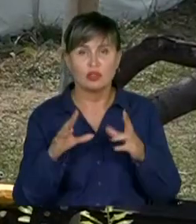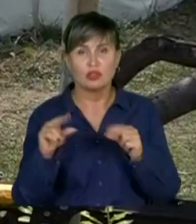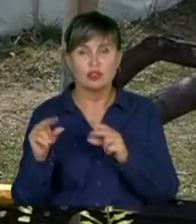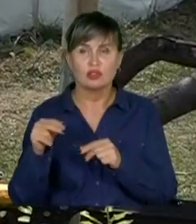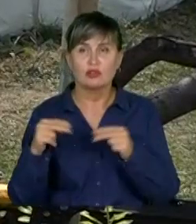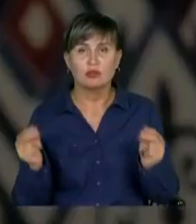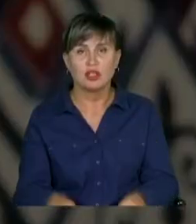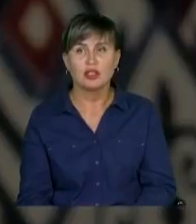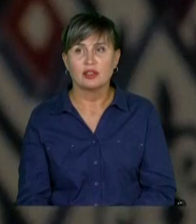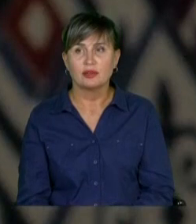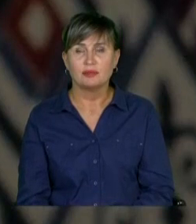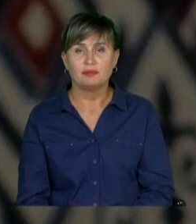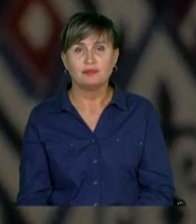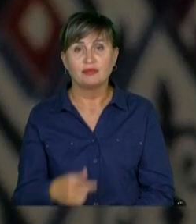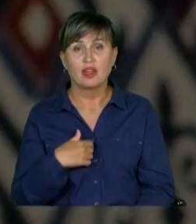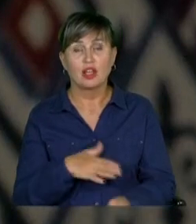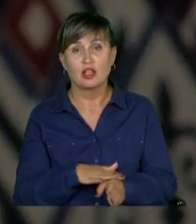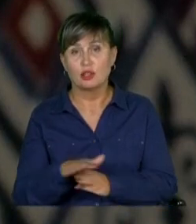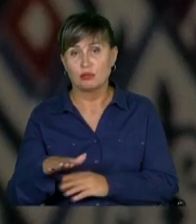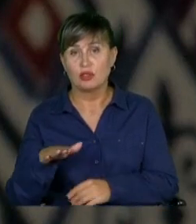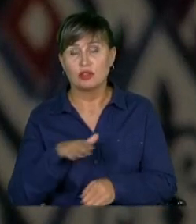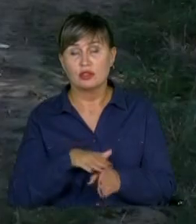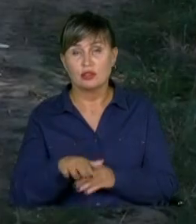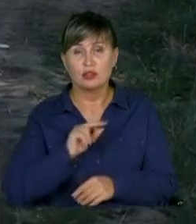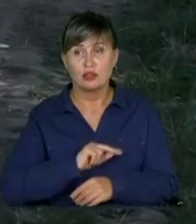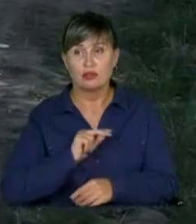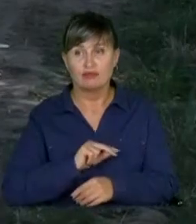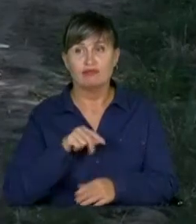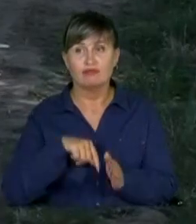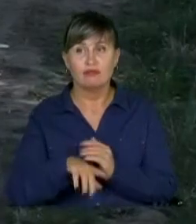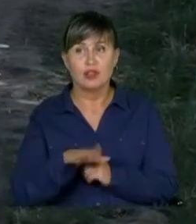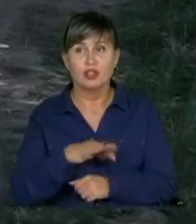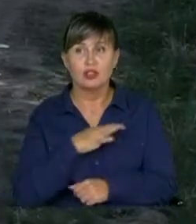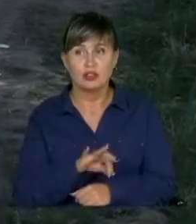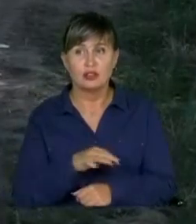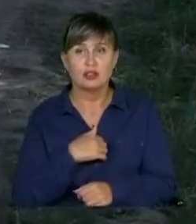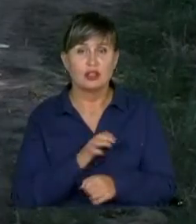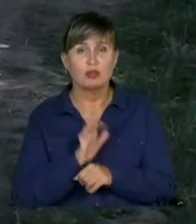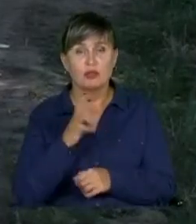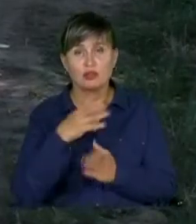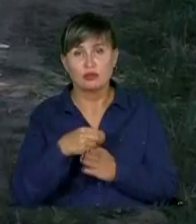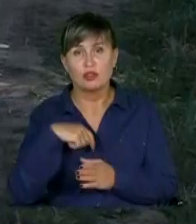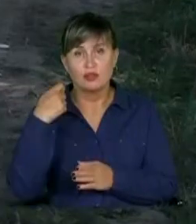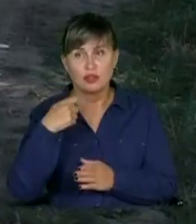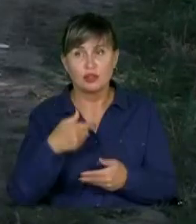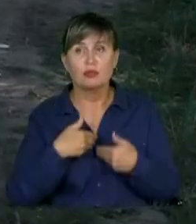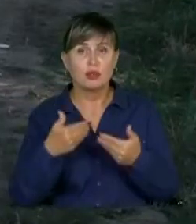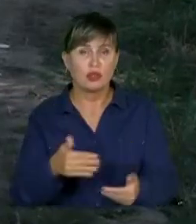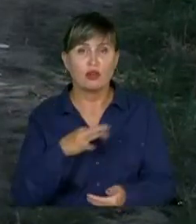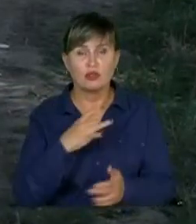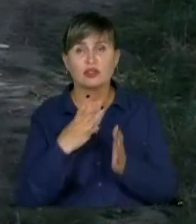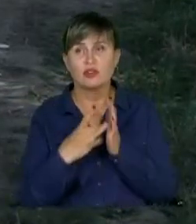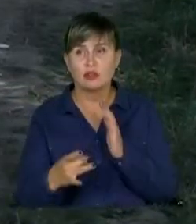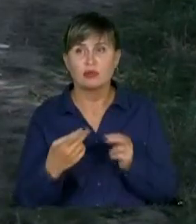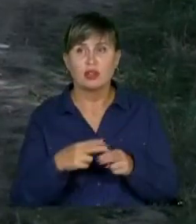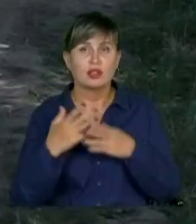браке. Я исполняю роль младшего сына Тлека. Во время кастинга сначала отправил свое видео, после они пригласили меня в офис и выбрали.